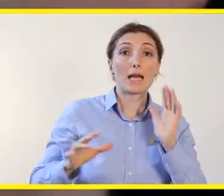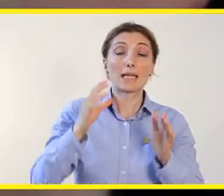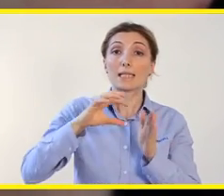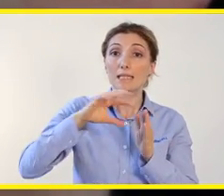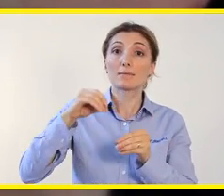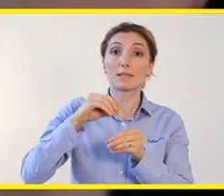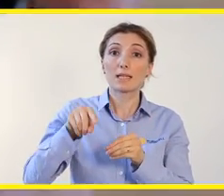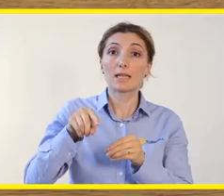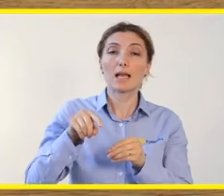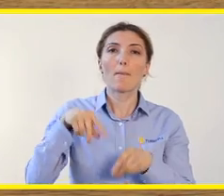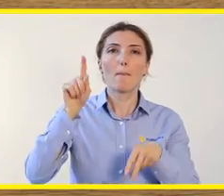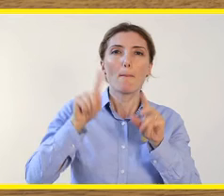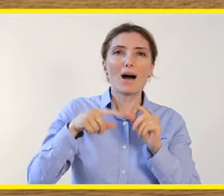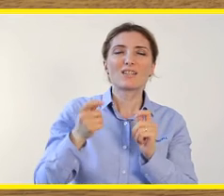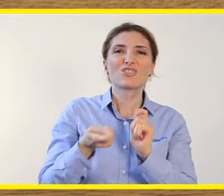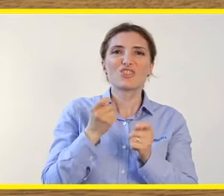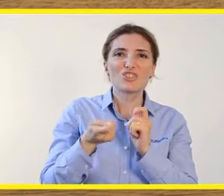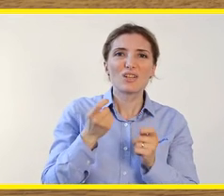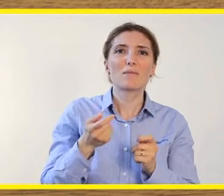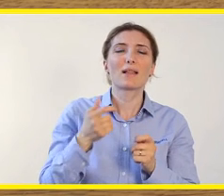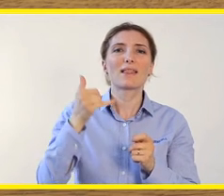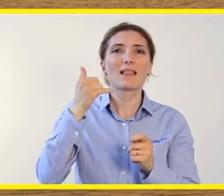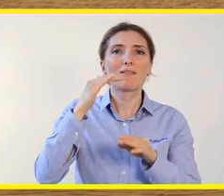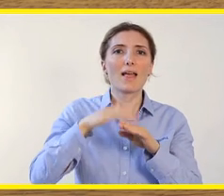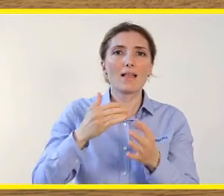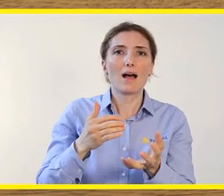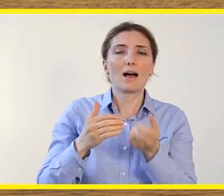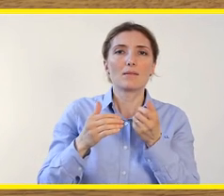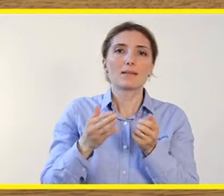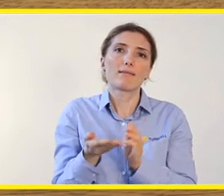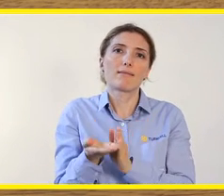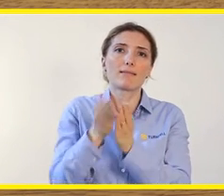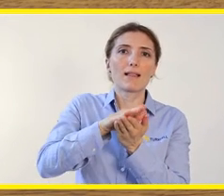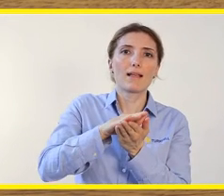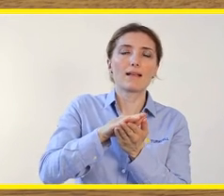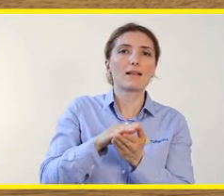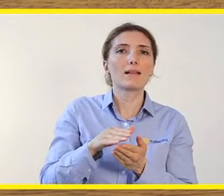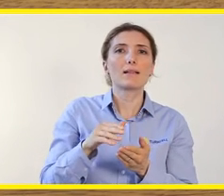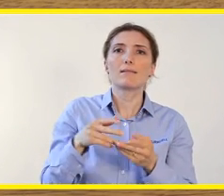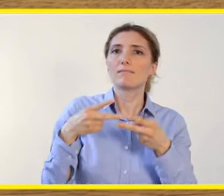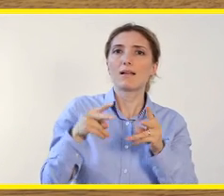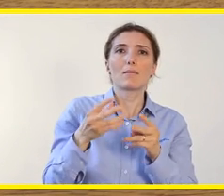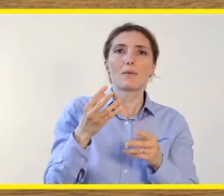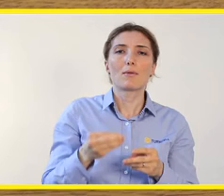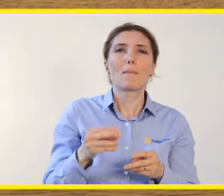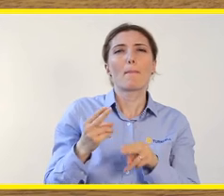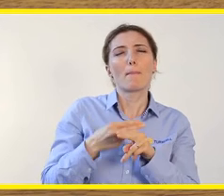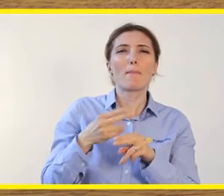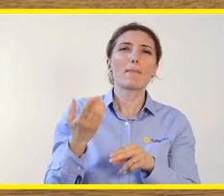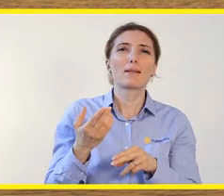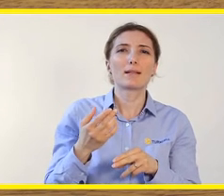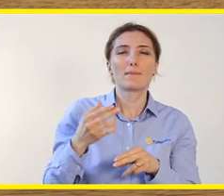Hareketler kısmında ise bazı işlemleri telefonun ele alınması, ters çevrilmesi gibi hareketlerle yapabilirsiniz.